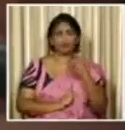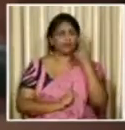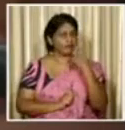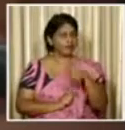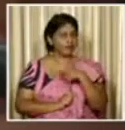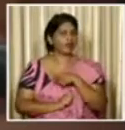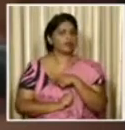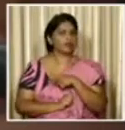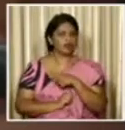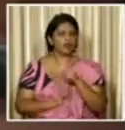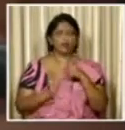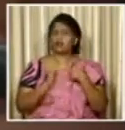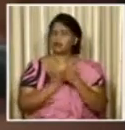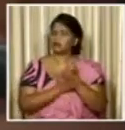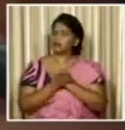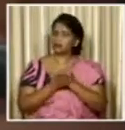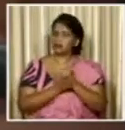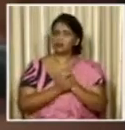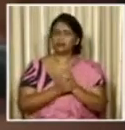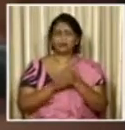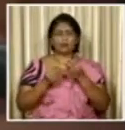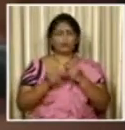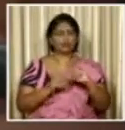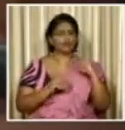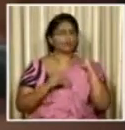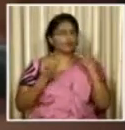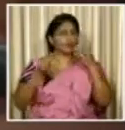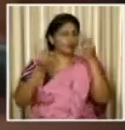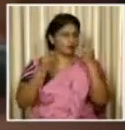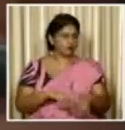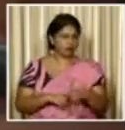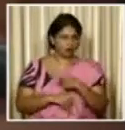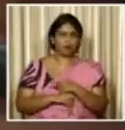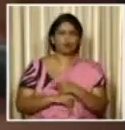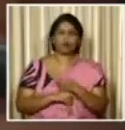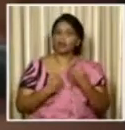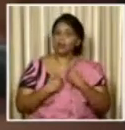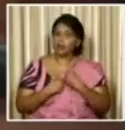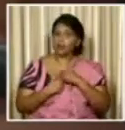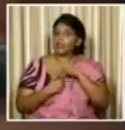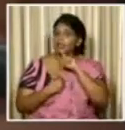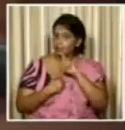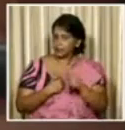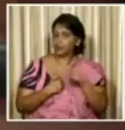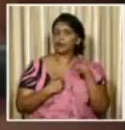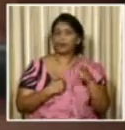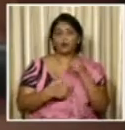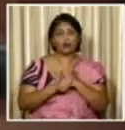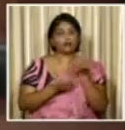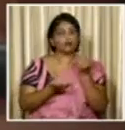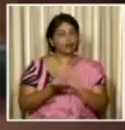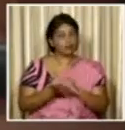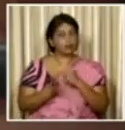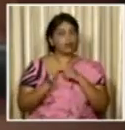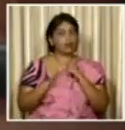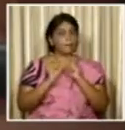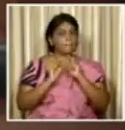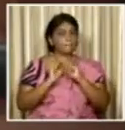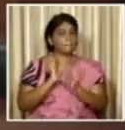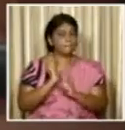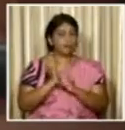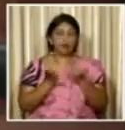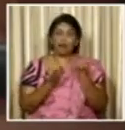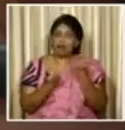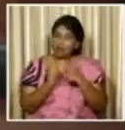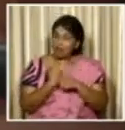paga panata mulu manimma harayaatmaka wenaswimakata bhajana wi thibena. Sape illima une aando nawatha 50ak ketumpat karala idiripat